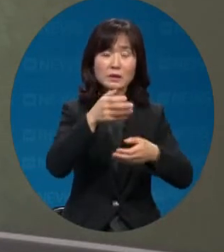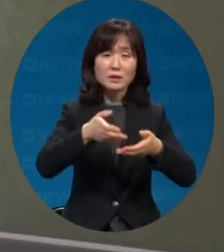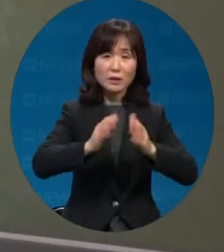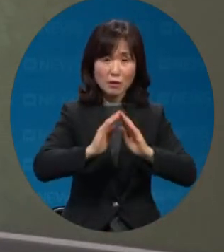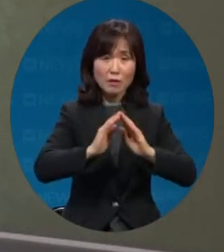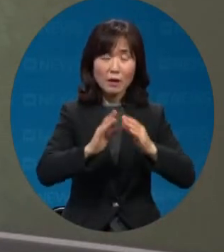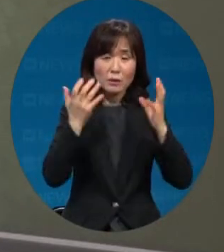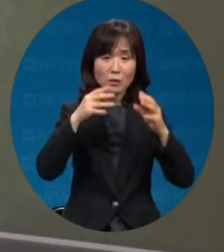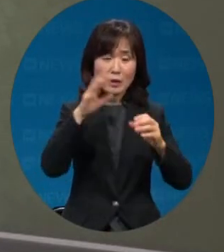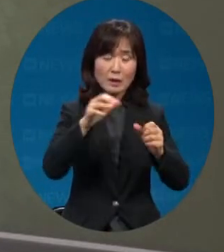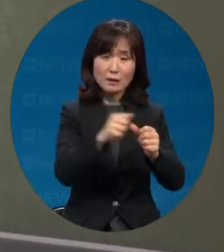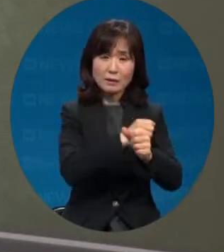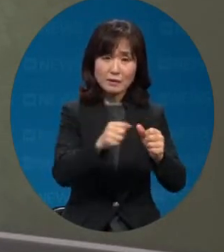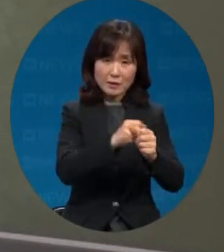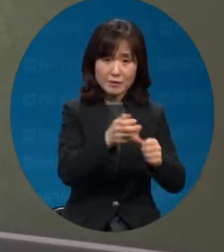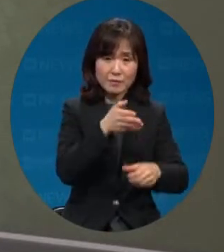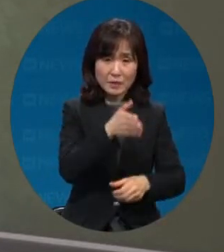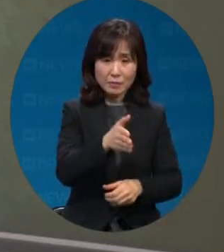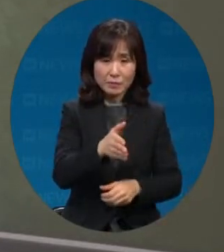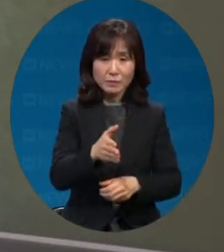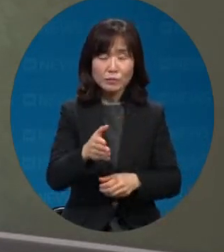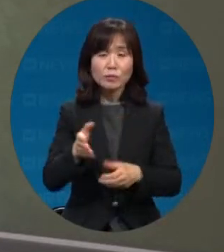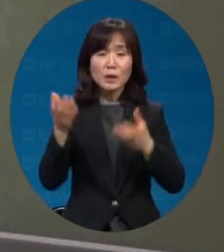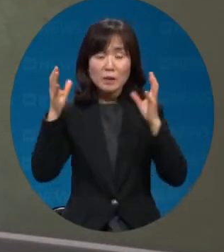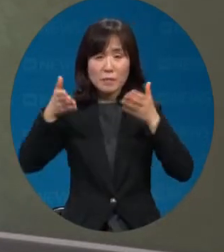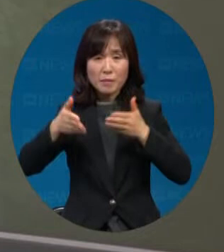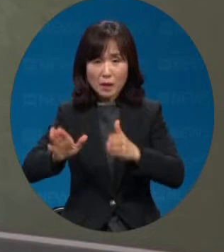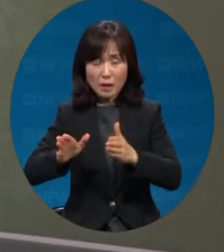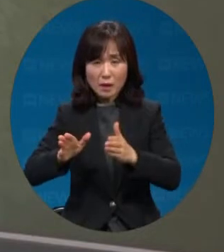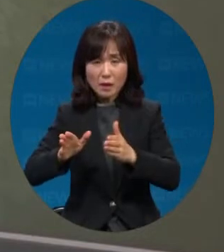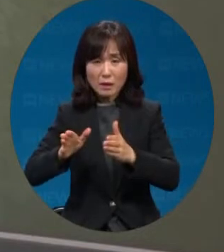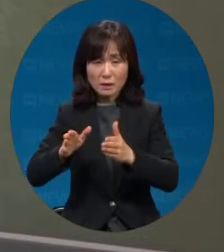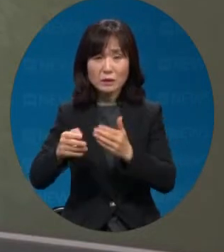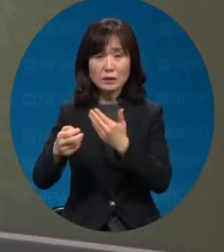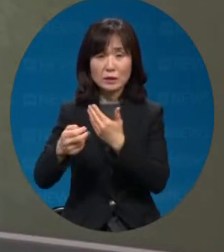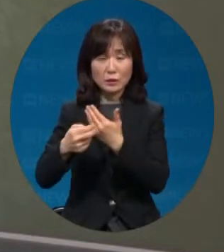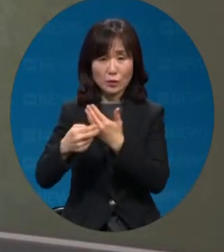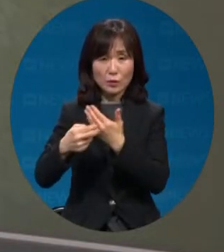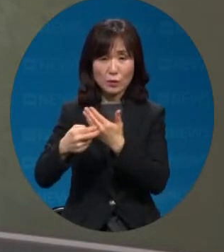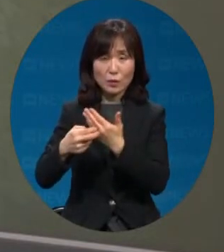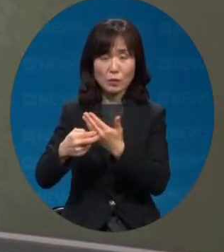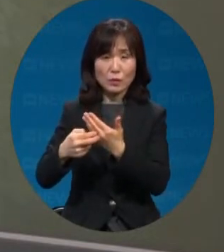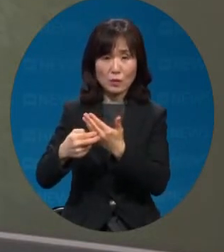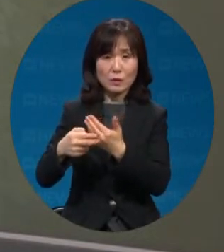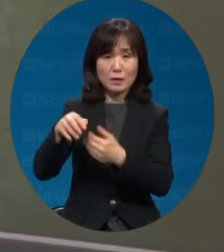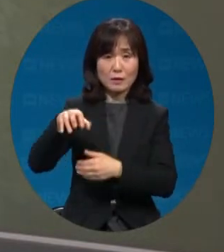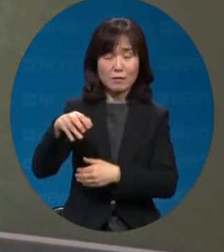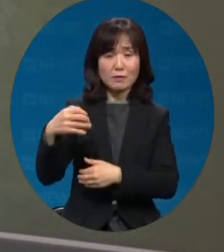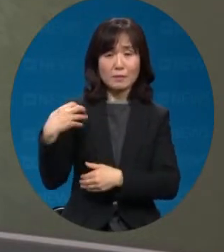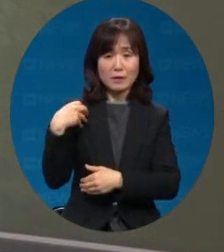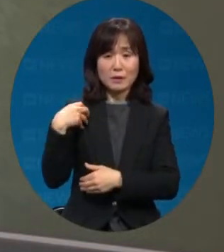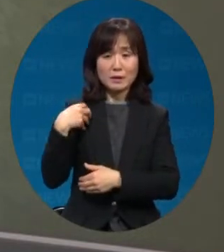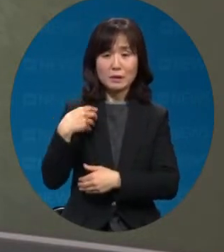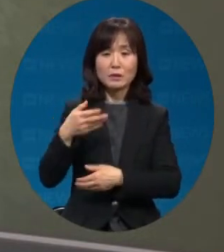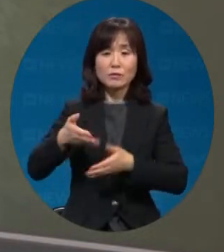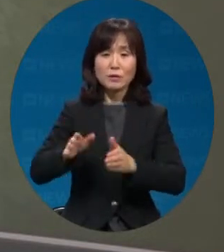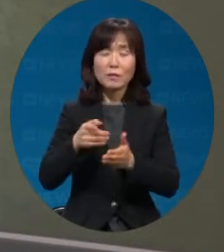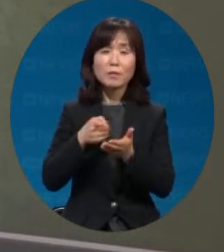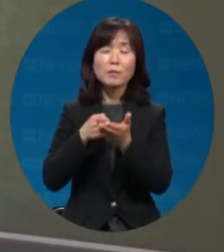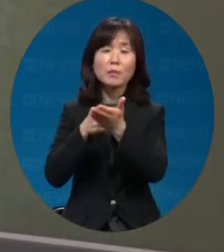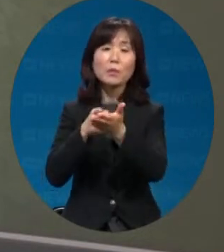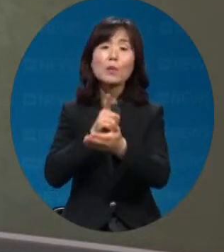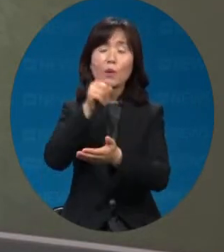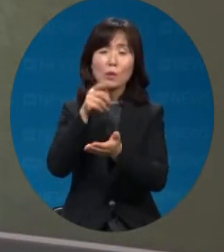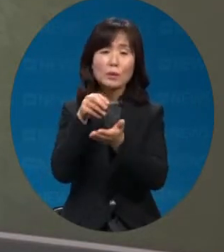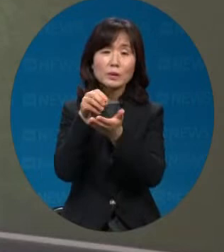전담하거나 출생신고를 의료기관이 담당하는 출생통보제를 도입하겠다는 공약이 대표적입니다. 그렇다면 학대